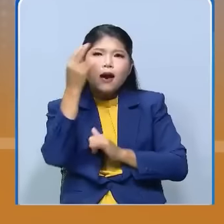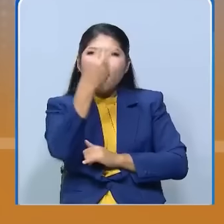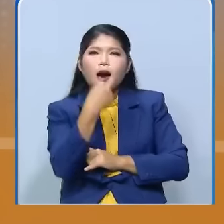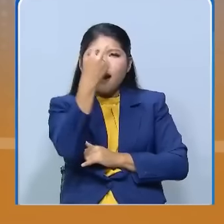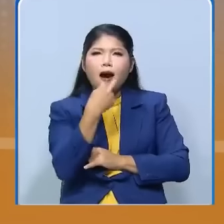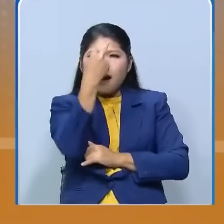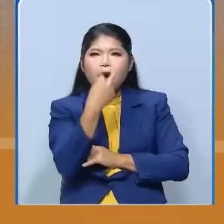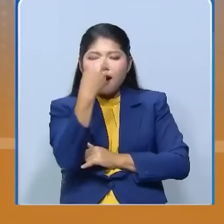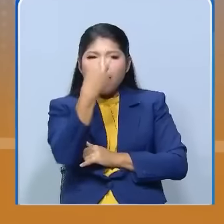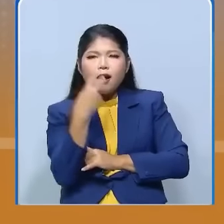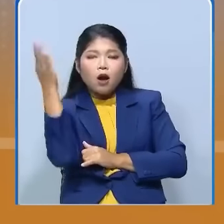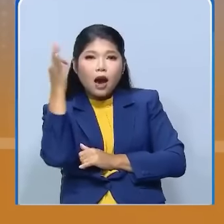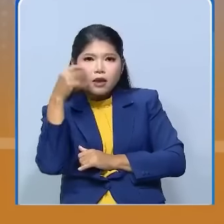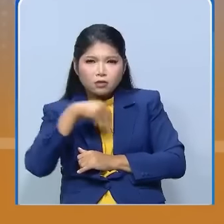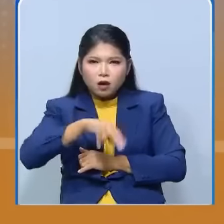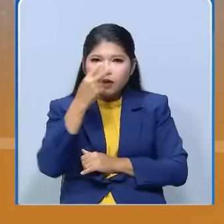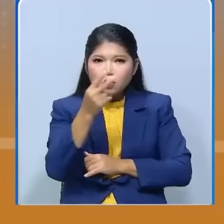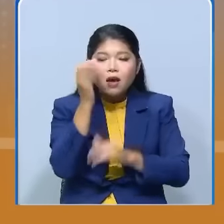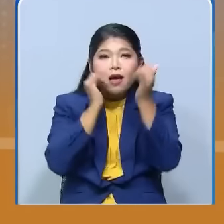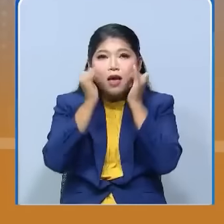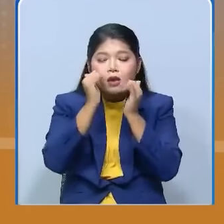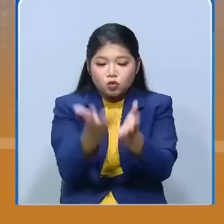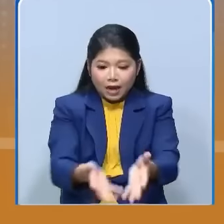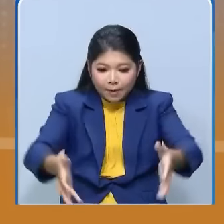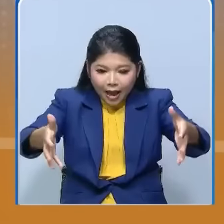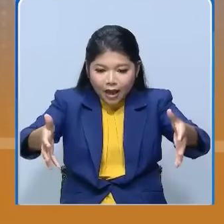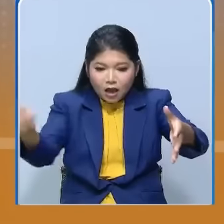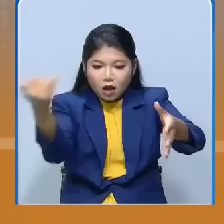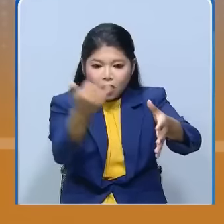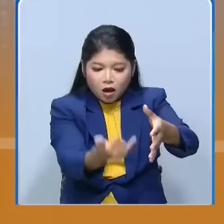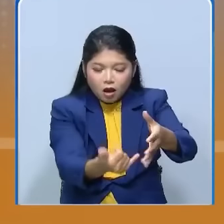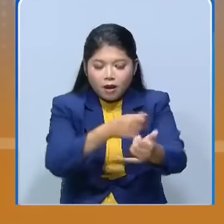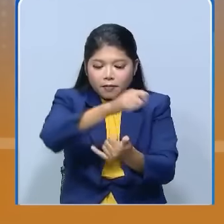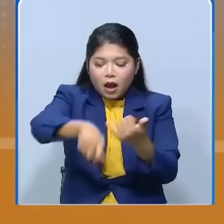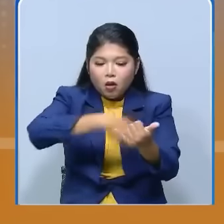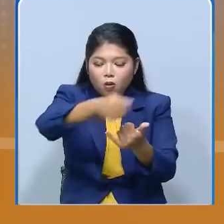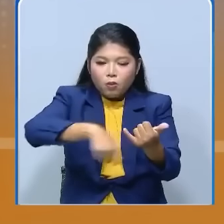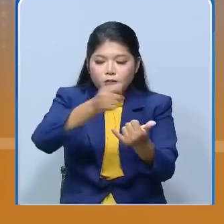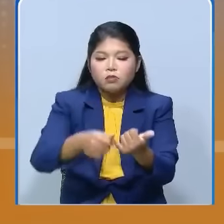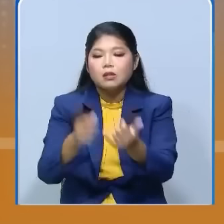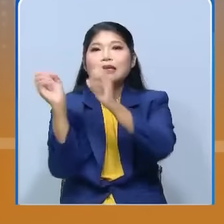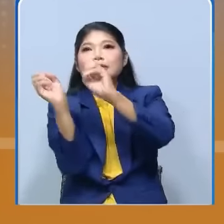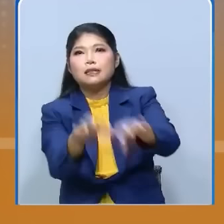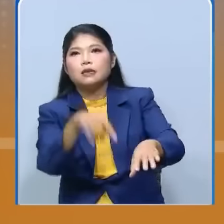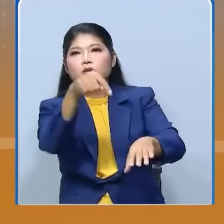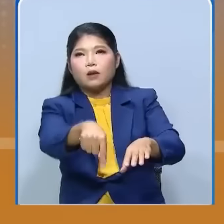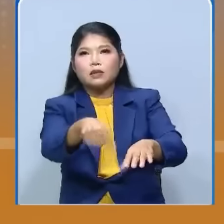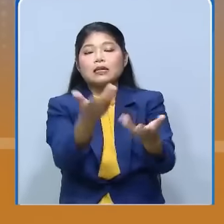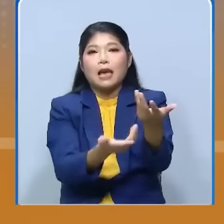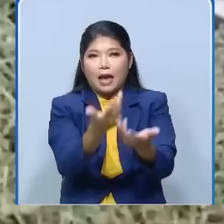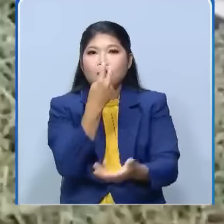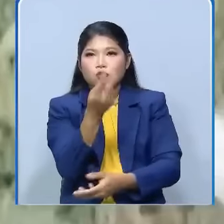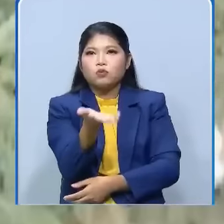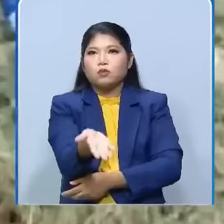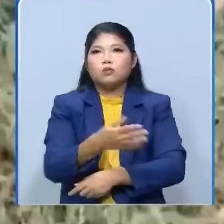าดูเนี่ยไปเจอว่ามีเด็กทารกอยู่ในกะละมังแล้วก็ถูกห่อด้วยผ้าห่มนะคะถูกทิ้งเอาไว้ที่พงหญ้าไปดูคลิปกันค่ะ